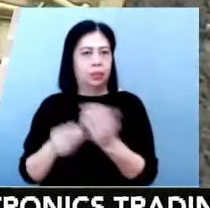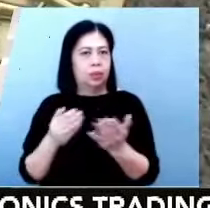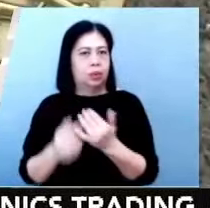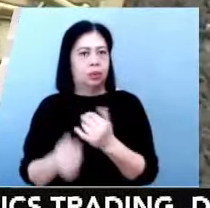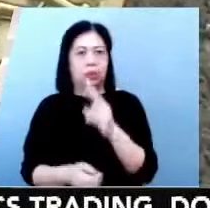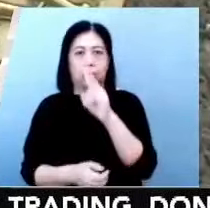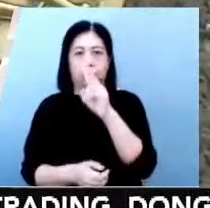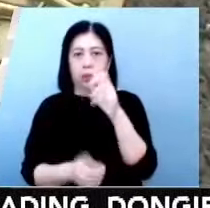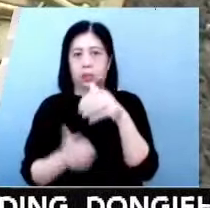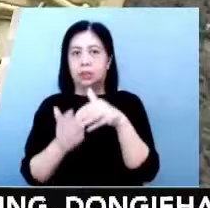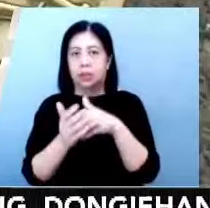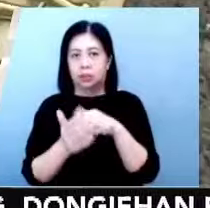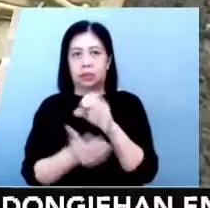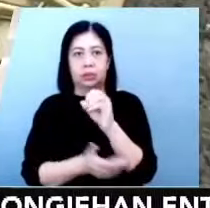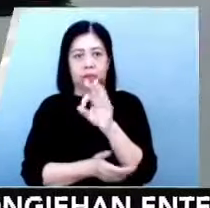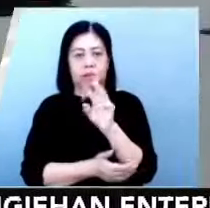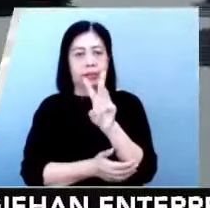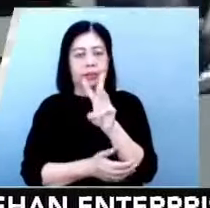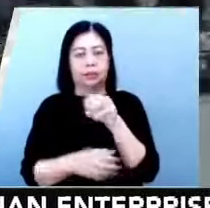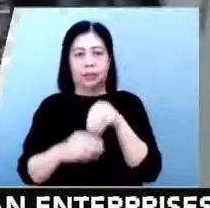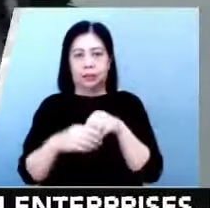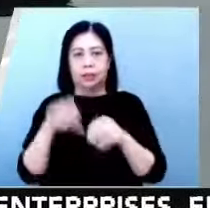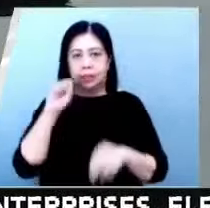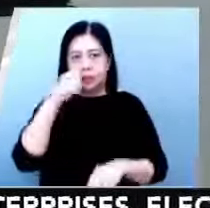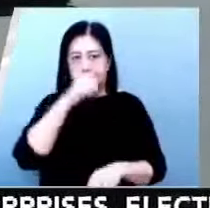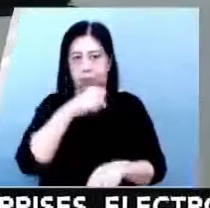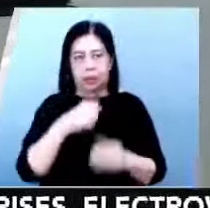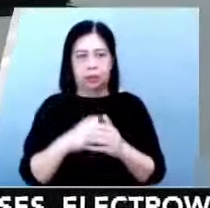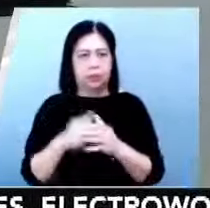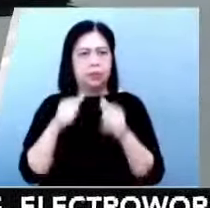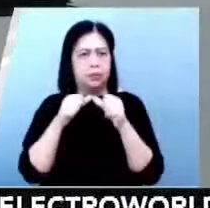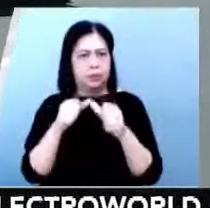200,000 OFW doon. Patuloy raw na kinikilala